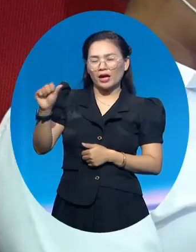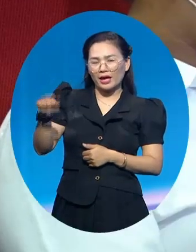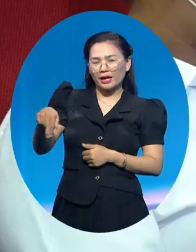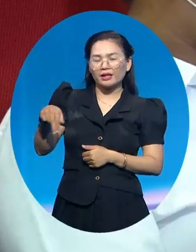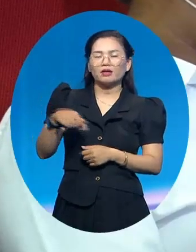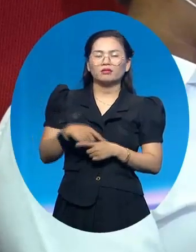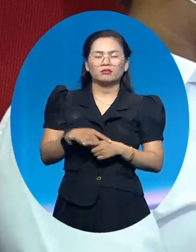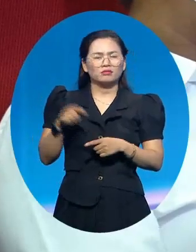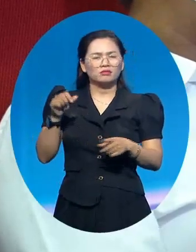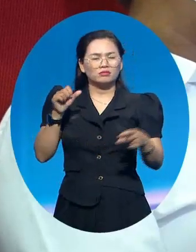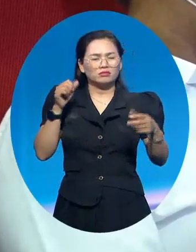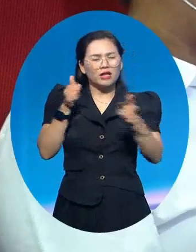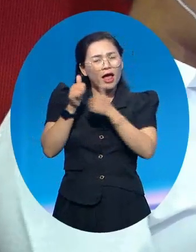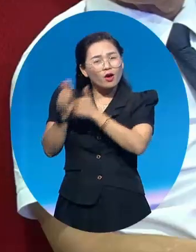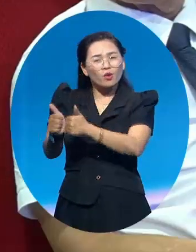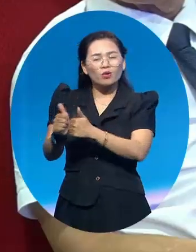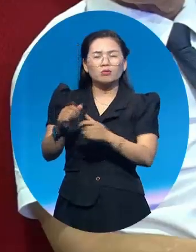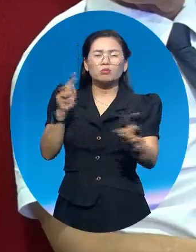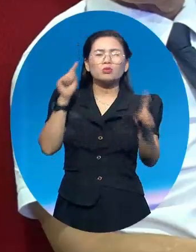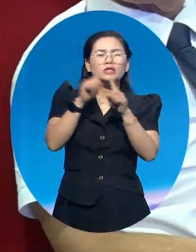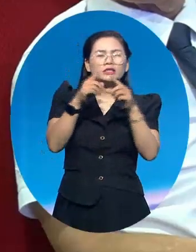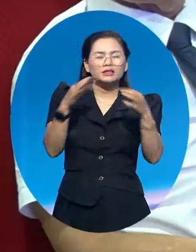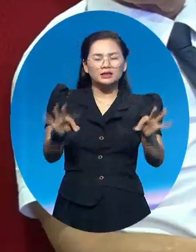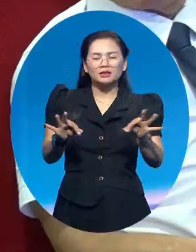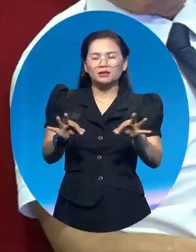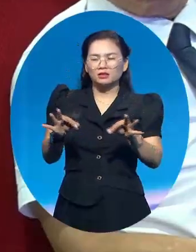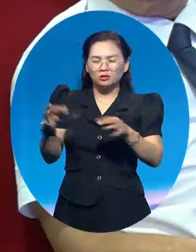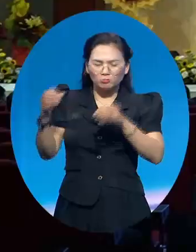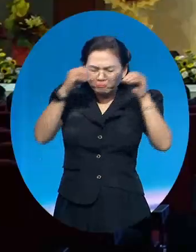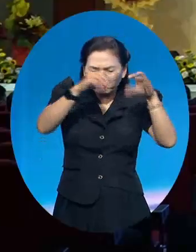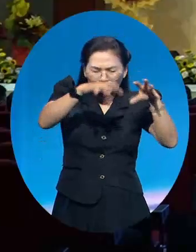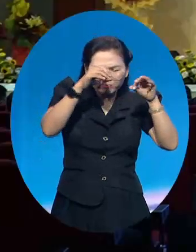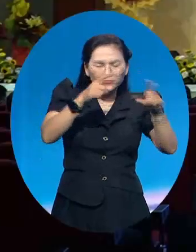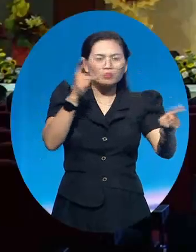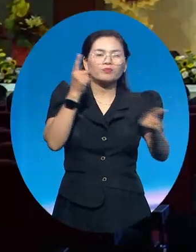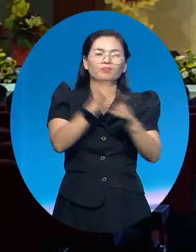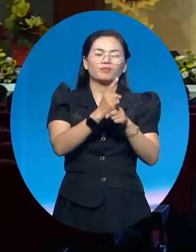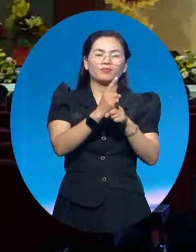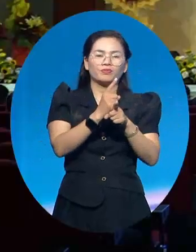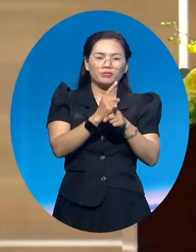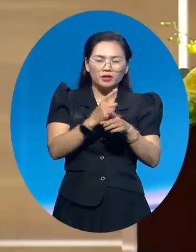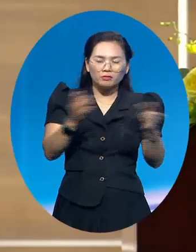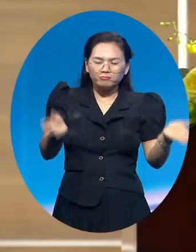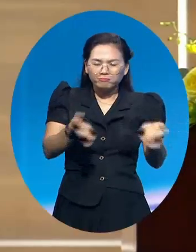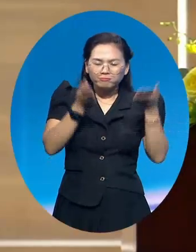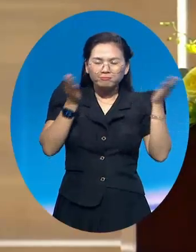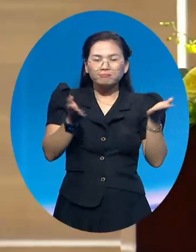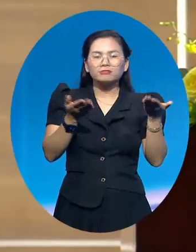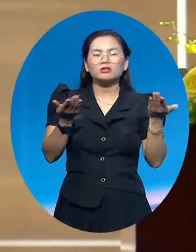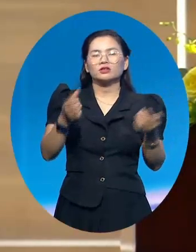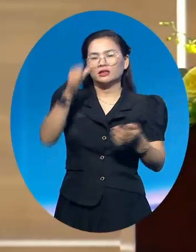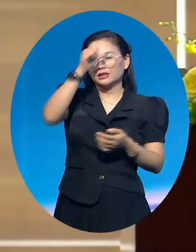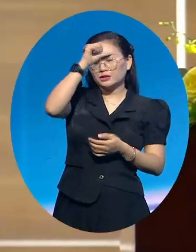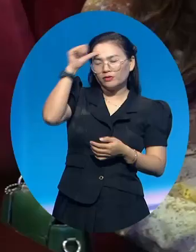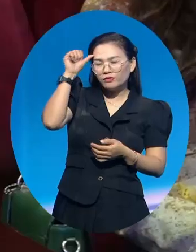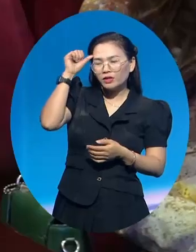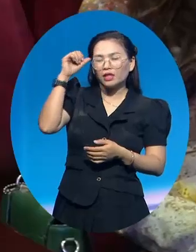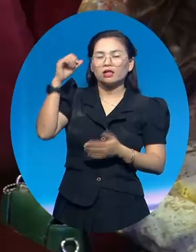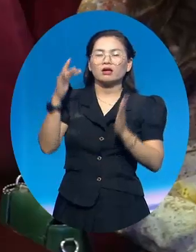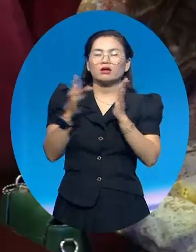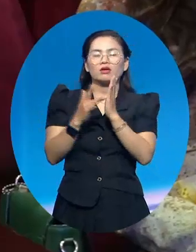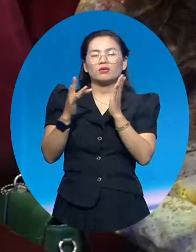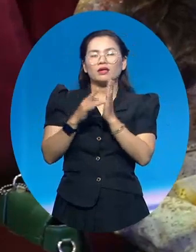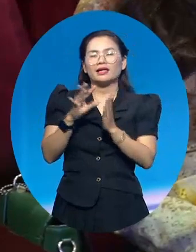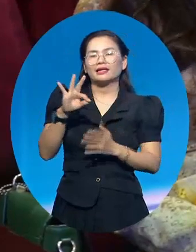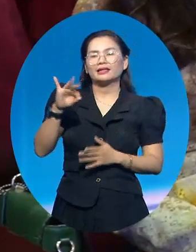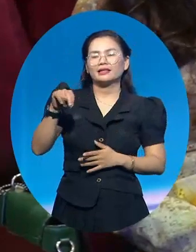một lần nữa khẳng định chất lượng chương trình đào tạo mà Khoa Y đang triển khai, đồng thời là tiền đề thúc đẩy quá trình trao đổi sinh viên và công nhận tín chỉ giữa